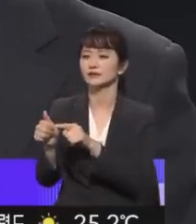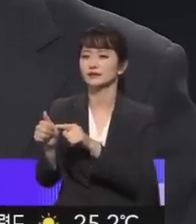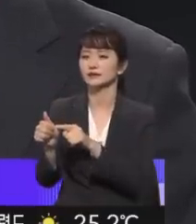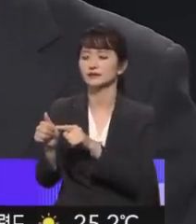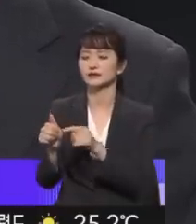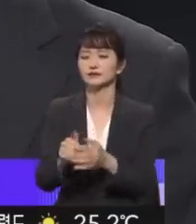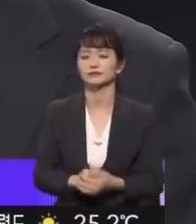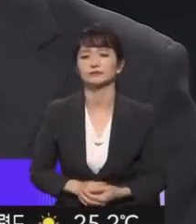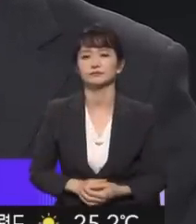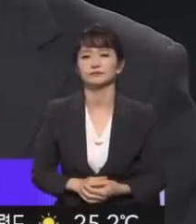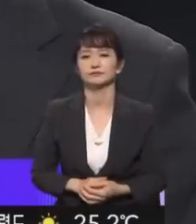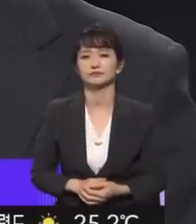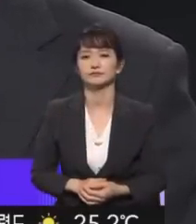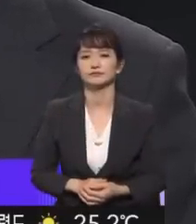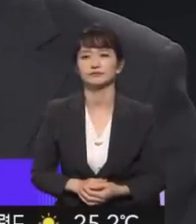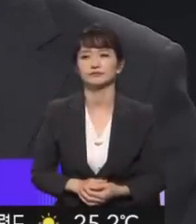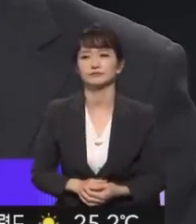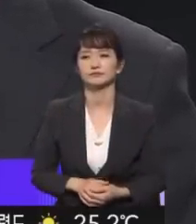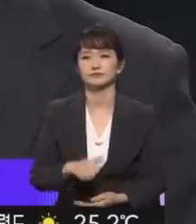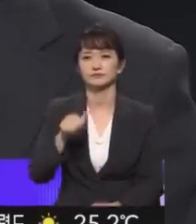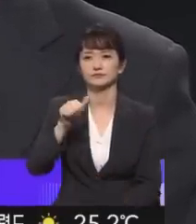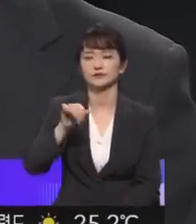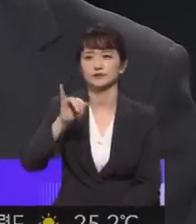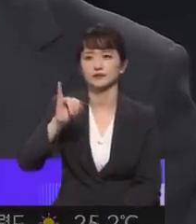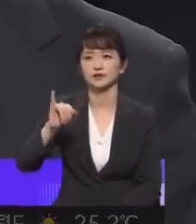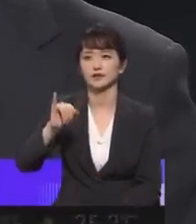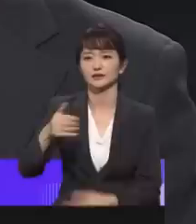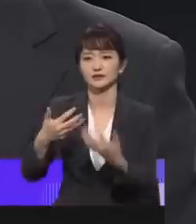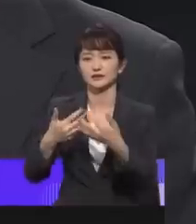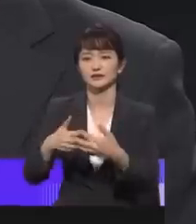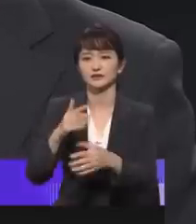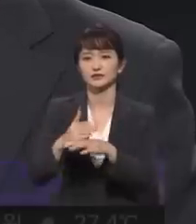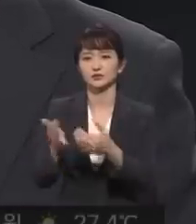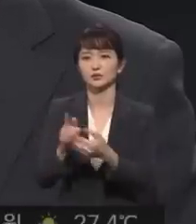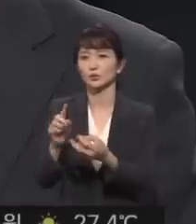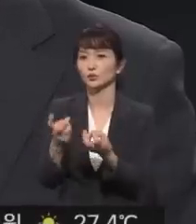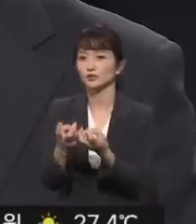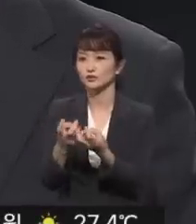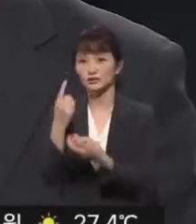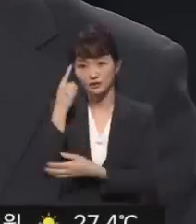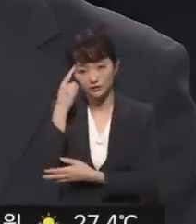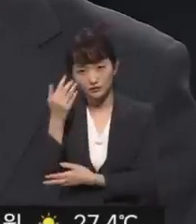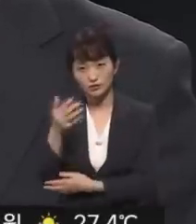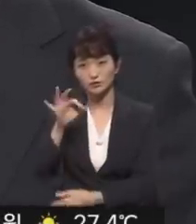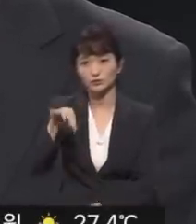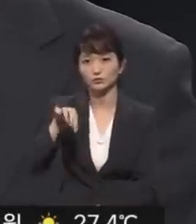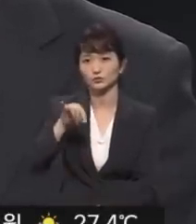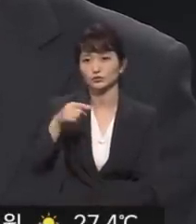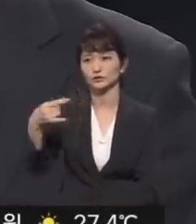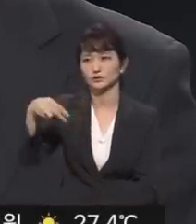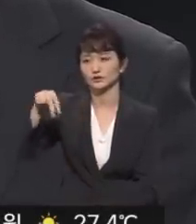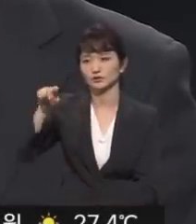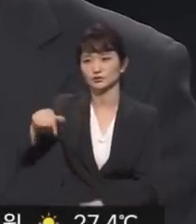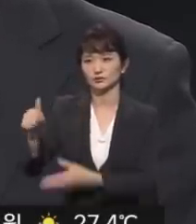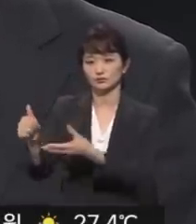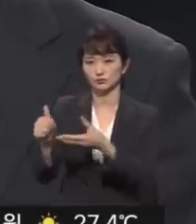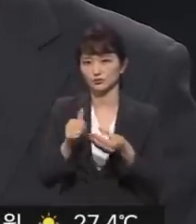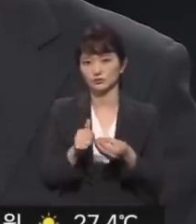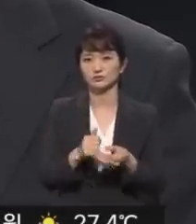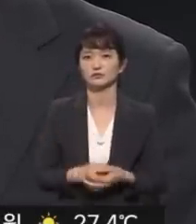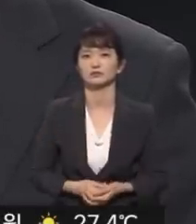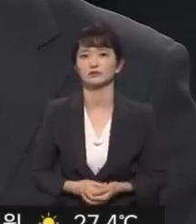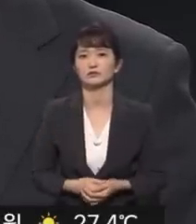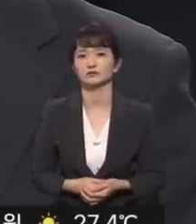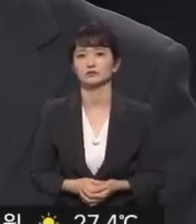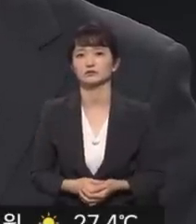남편분 하고 그 다음에 ai 가 정답을 어떻게 할 것인가 이 부분 하고 윤희숙 의원을 불렀는데 이 정부 여당에서 정말 경제